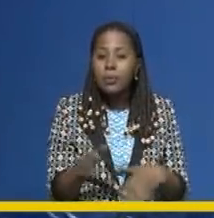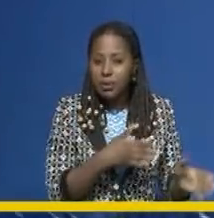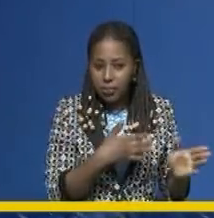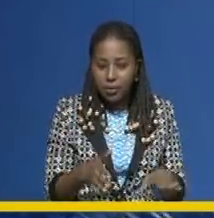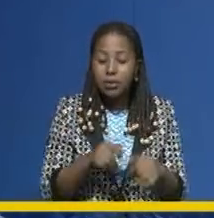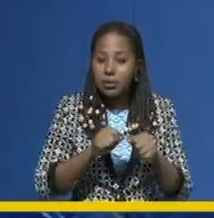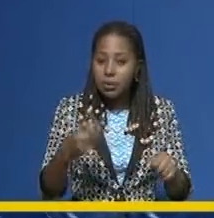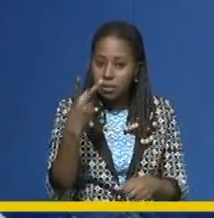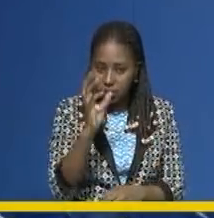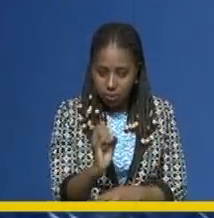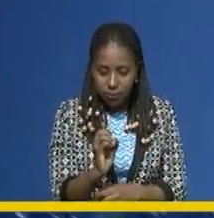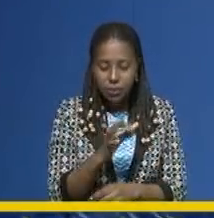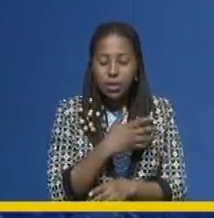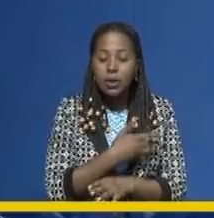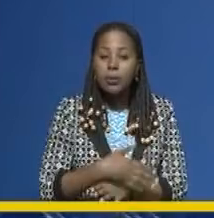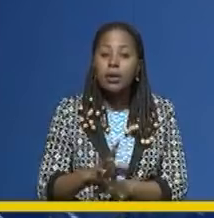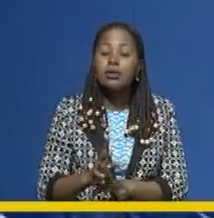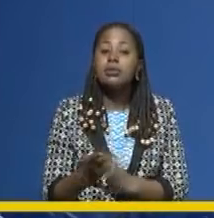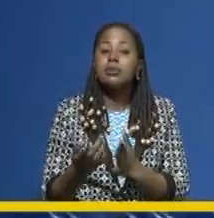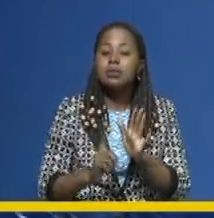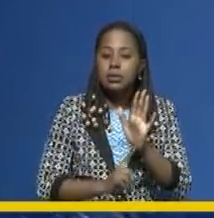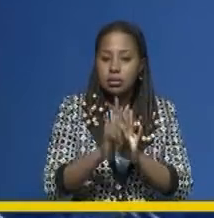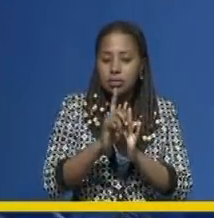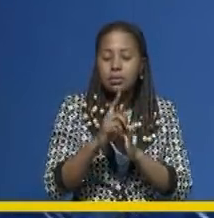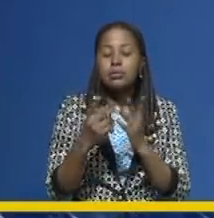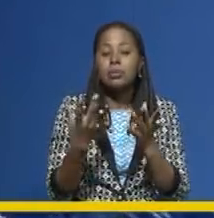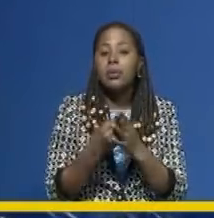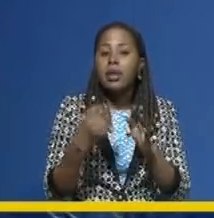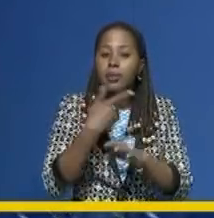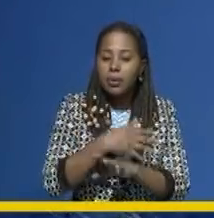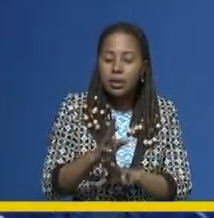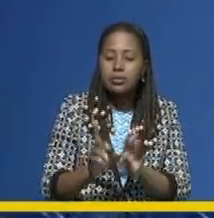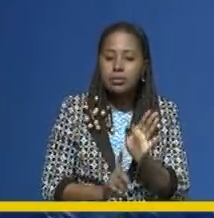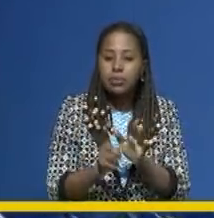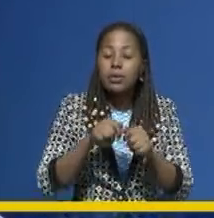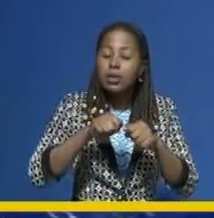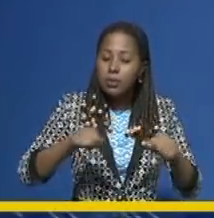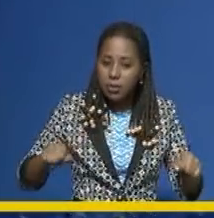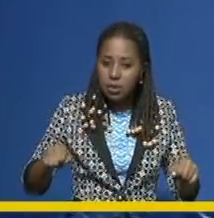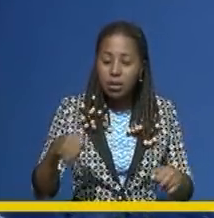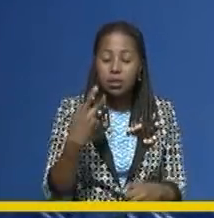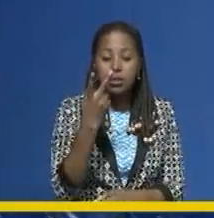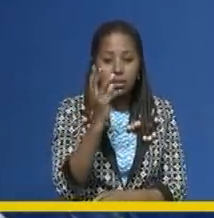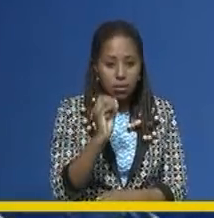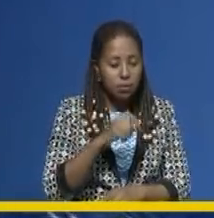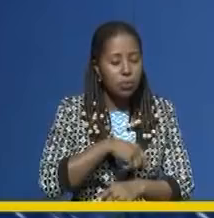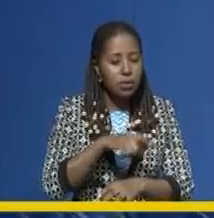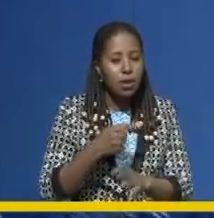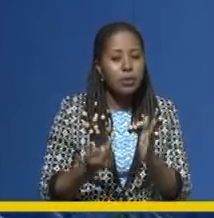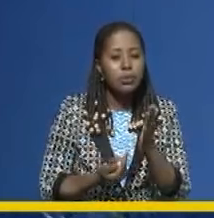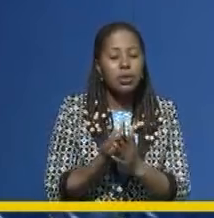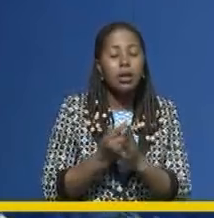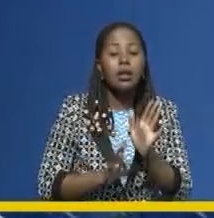kwa pwani ya kusini, kwa pwani ya kaskazini ukitokea kaskazini mashariki, na kwa pwani ya kusini utavuma kwa kasi ya kilomita 20 kwa saa